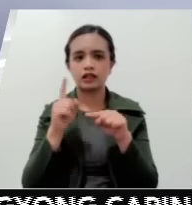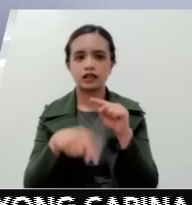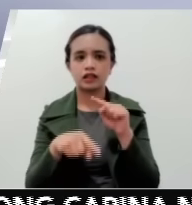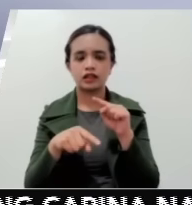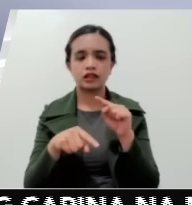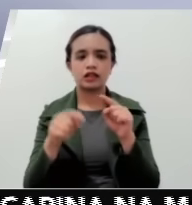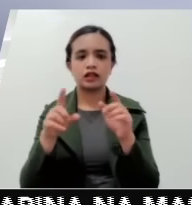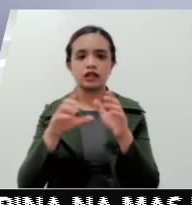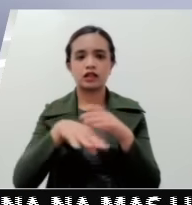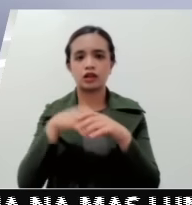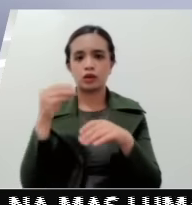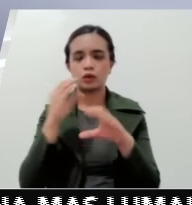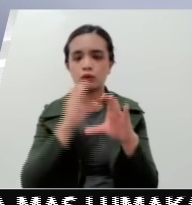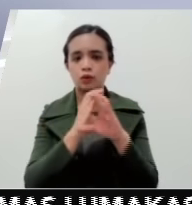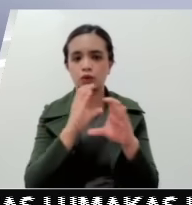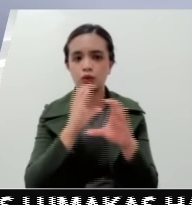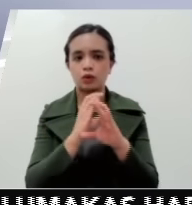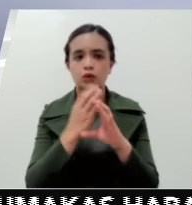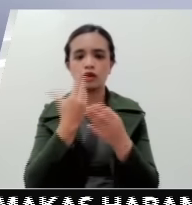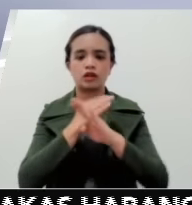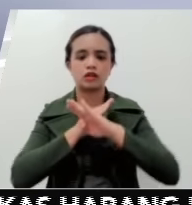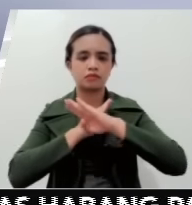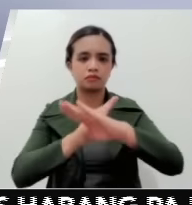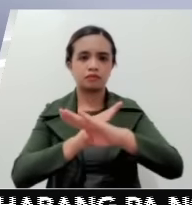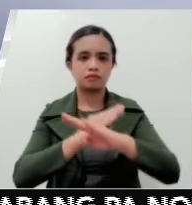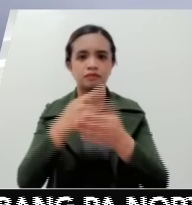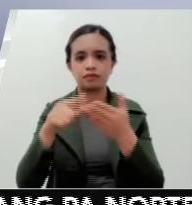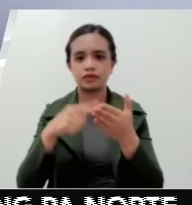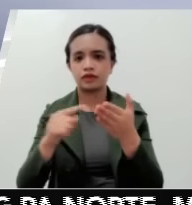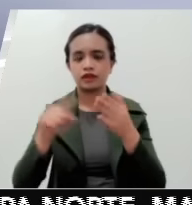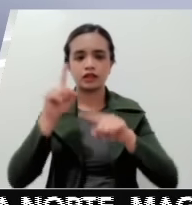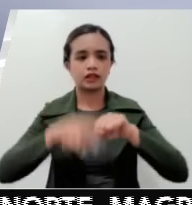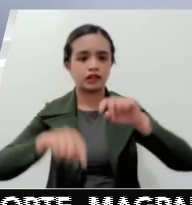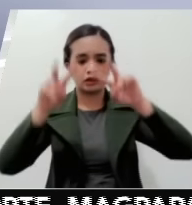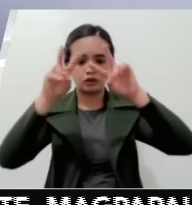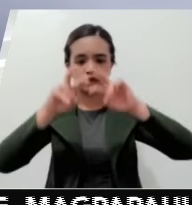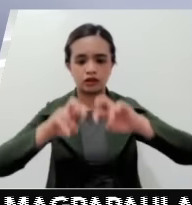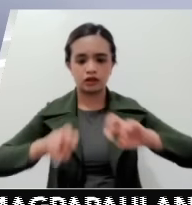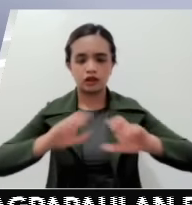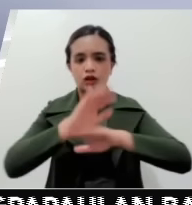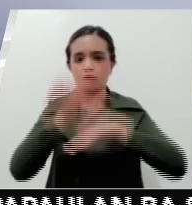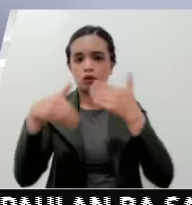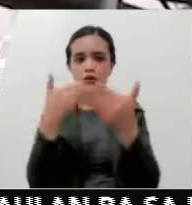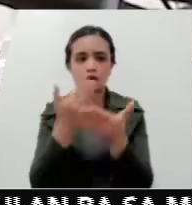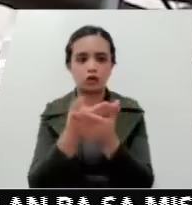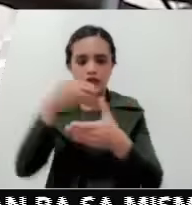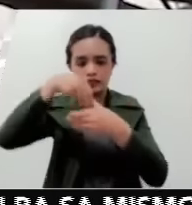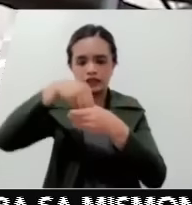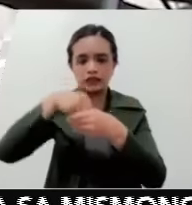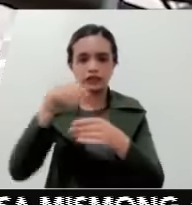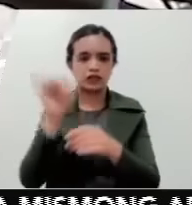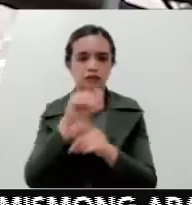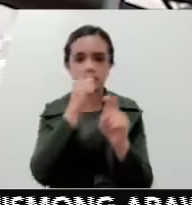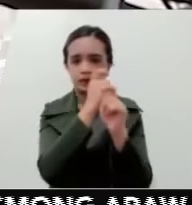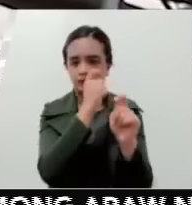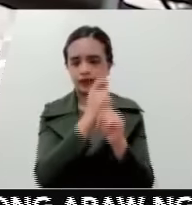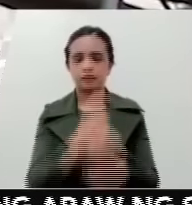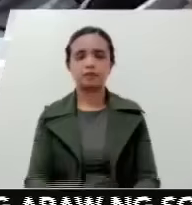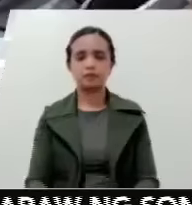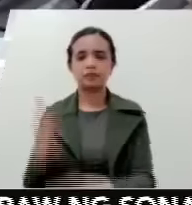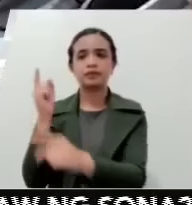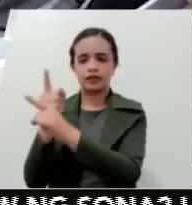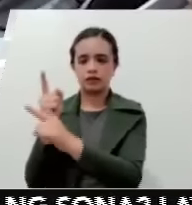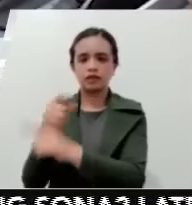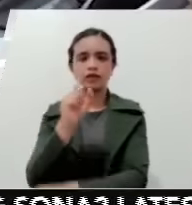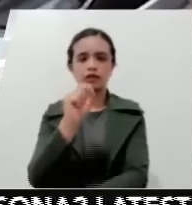mga maharang sa checkpoint, hindi pwedeng halugugin ang mga dashboard and all, pati trunk. Tama po, ma'am. Sa ngayon, wala rin namomonitor na